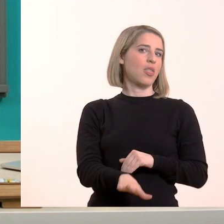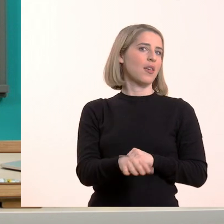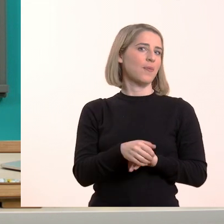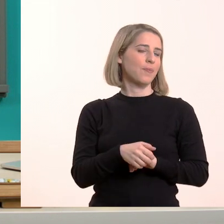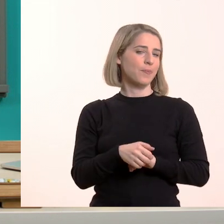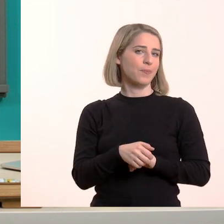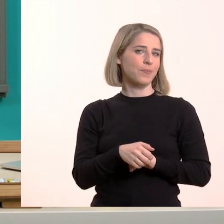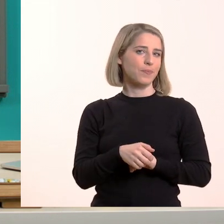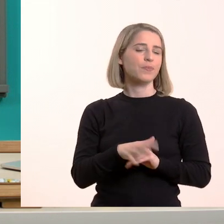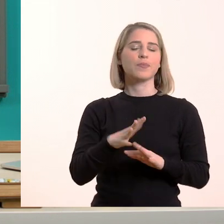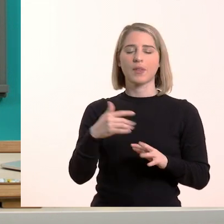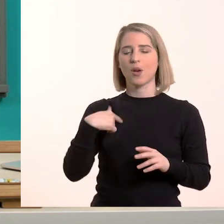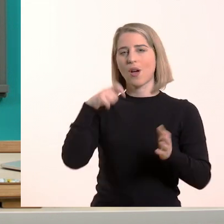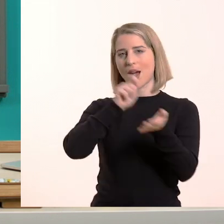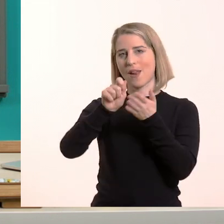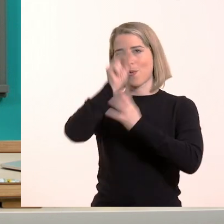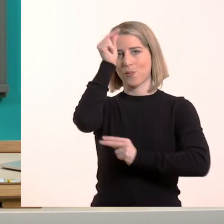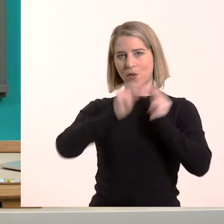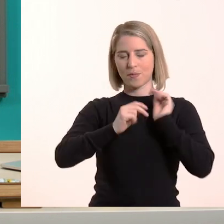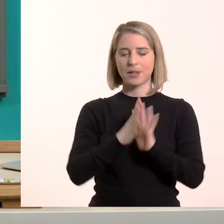τις σοκολάτες